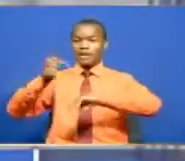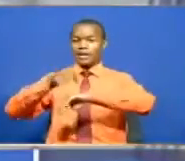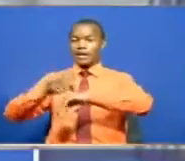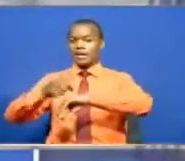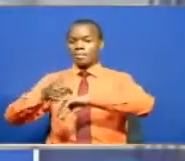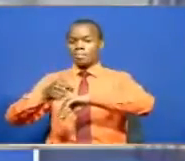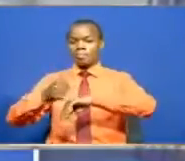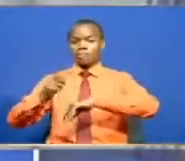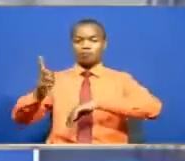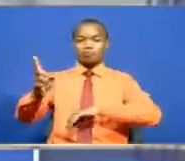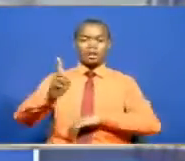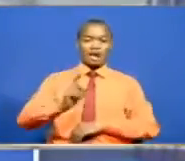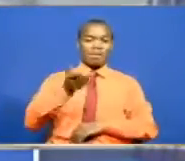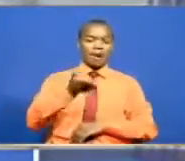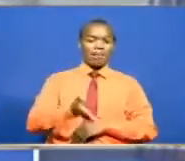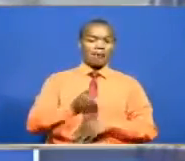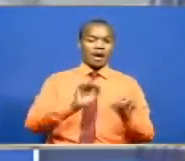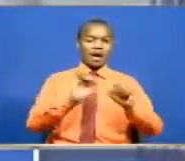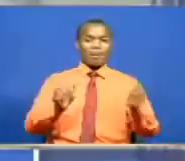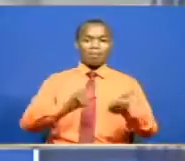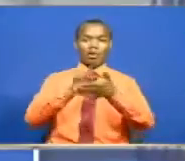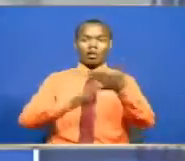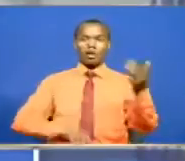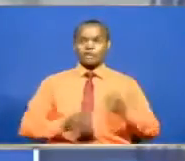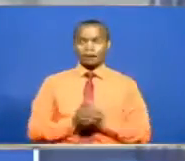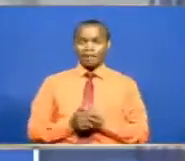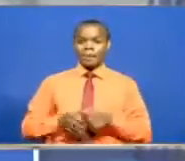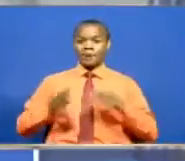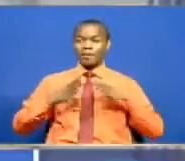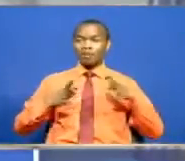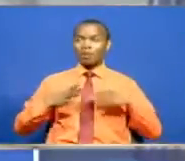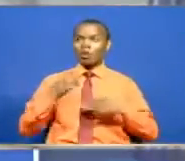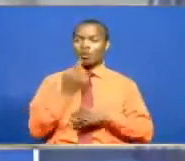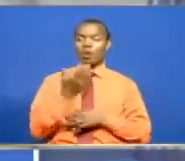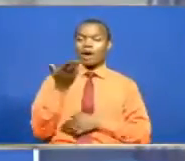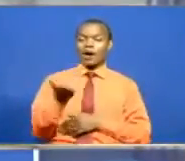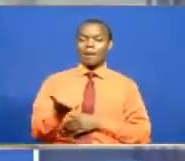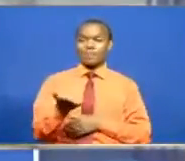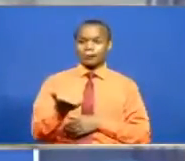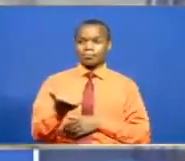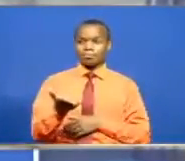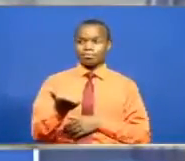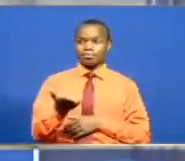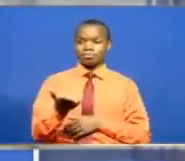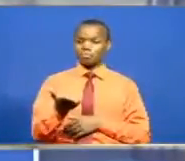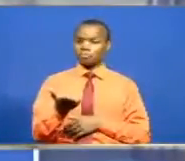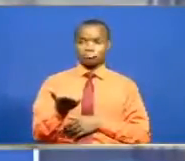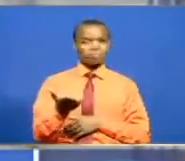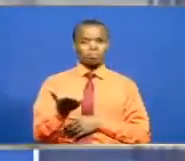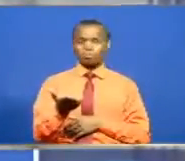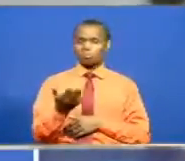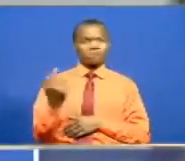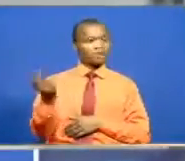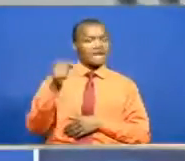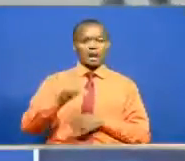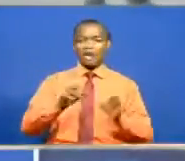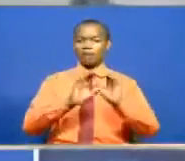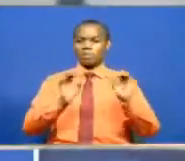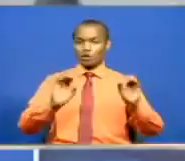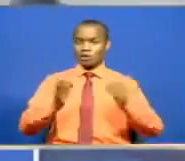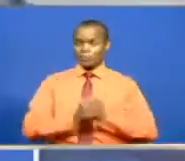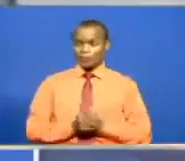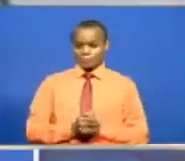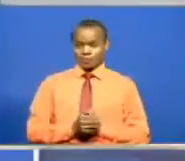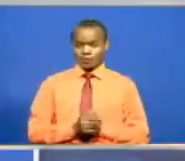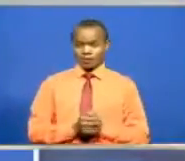that the decision makers who are supposed to be around actually did not come to the meeting. Mkutano